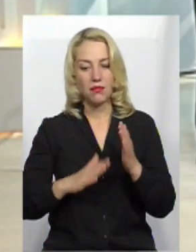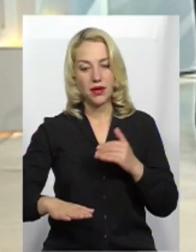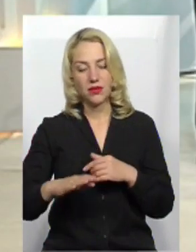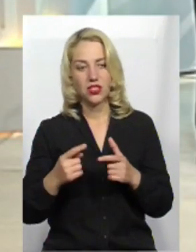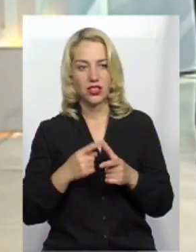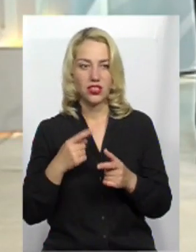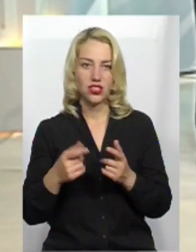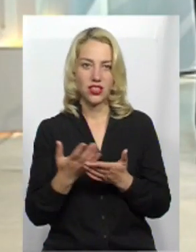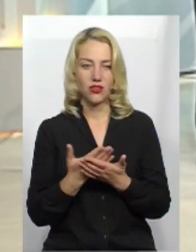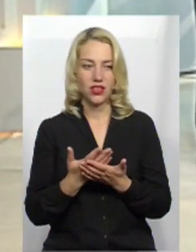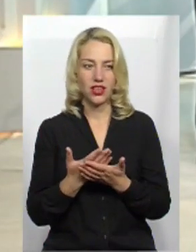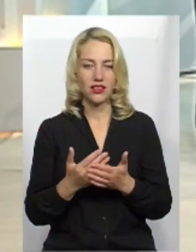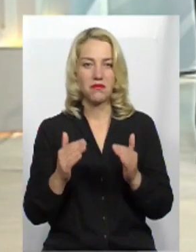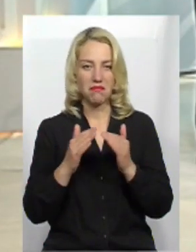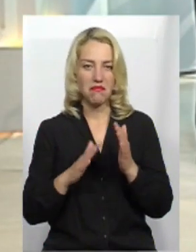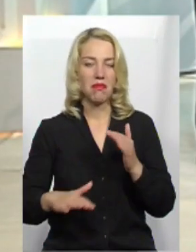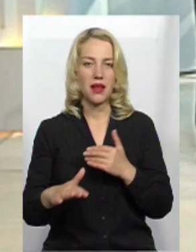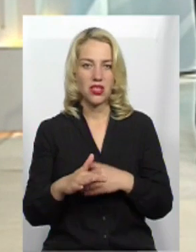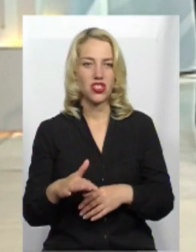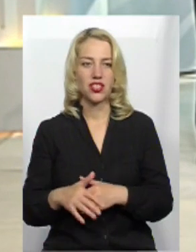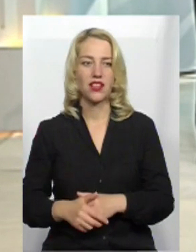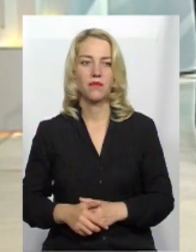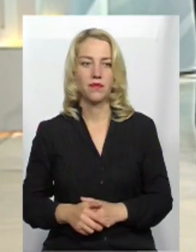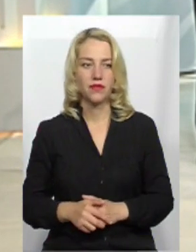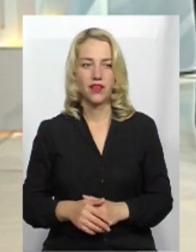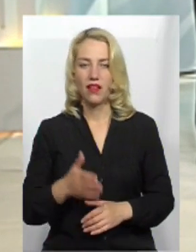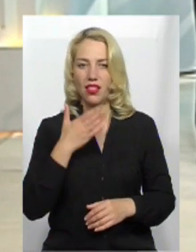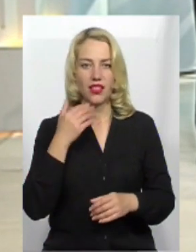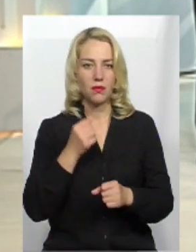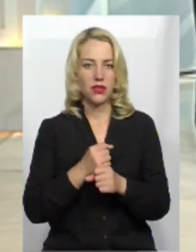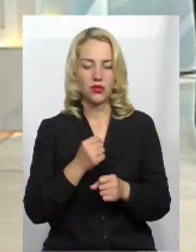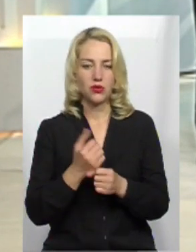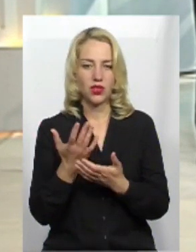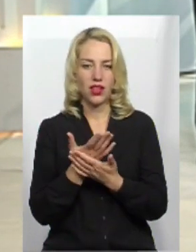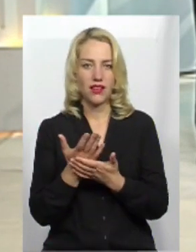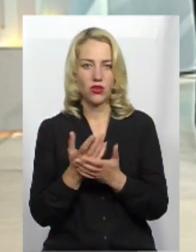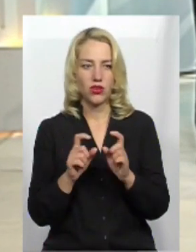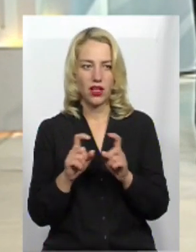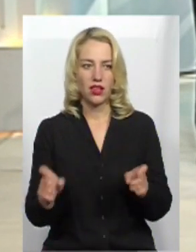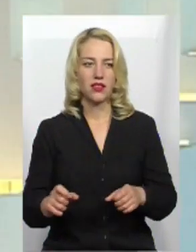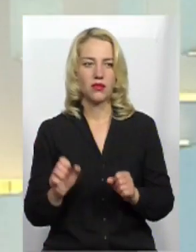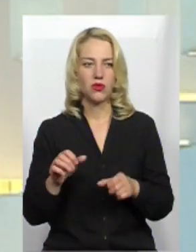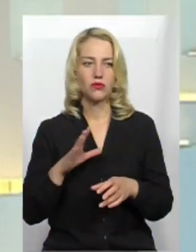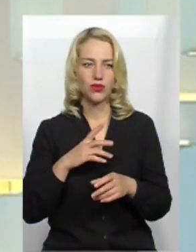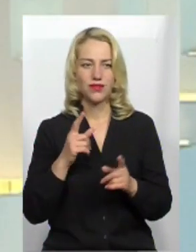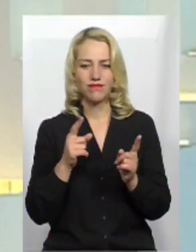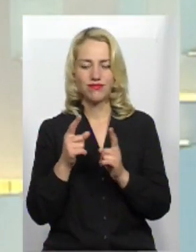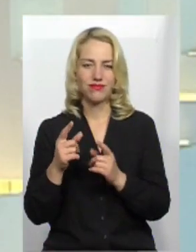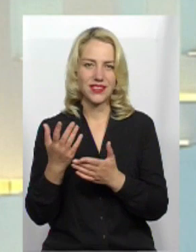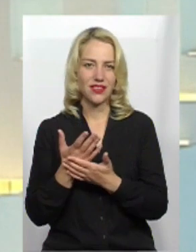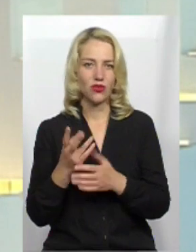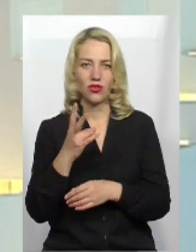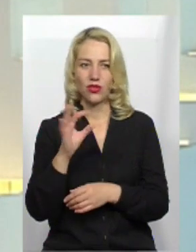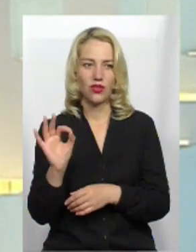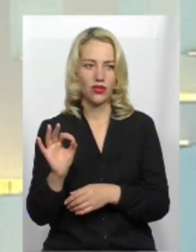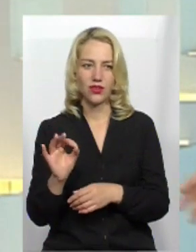чи кінотеатр? Приміщення. Приміщення не функціонує? Ну, є, може бути мобільні якісь невеличкі кінотеатри,